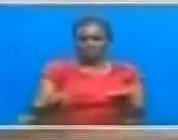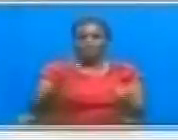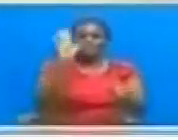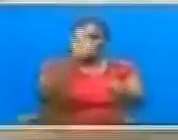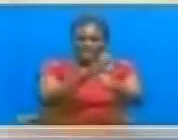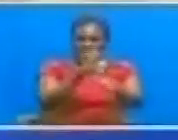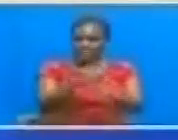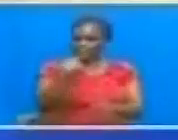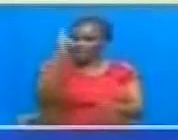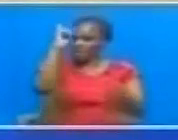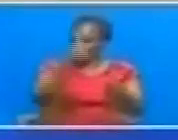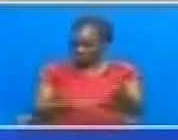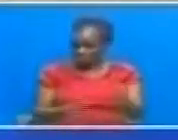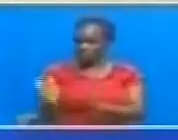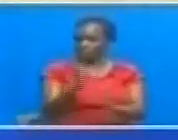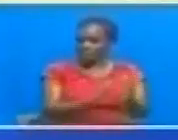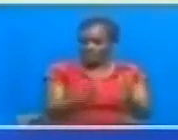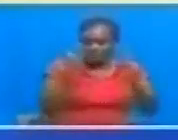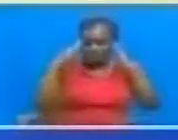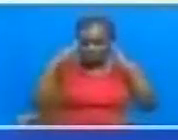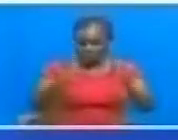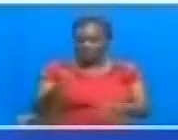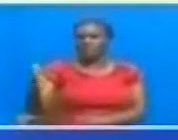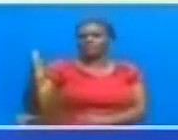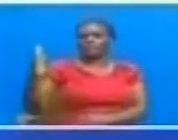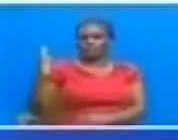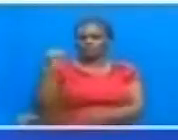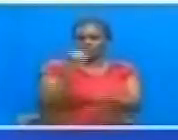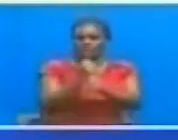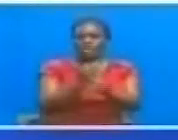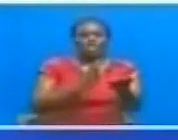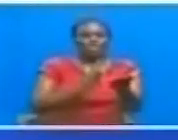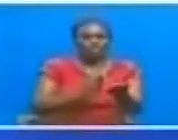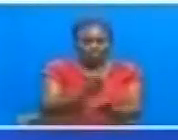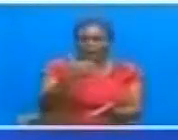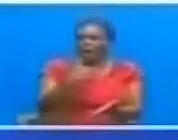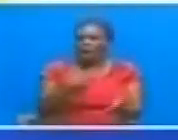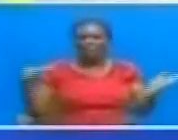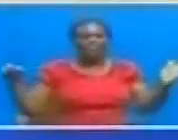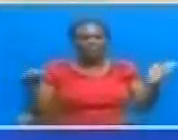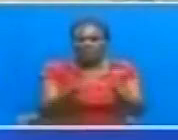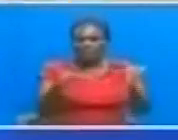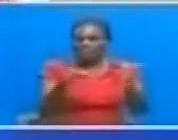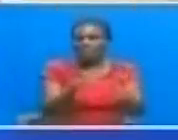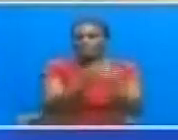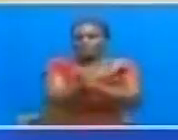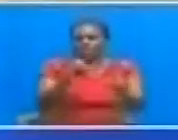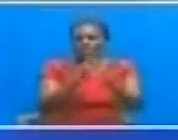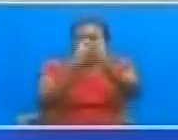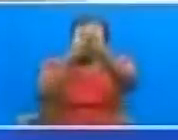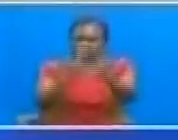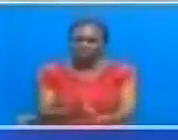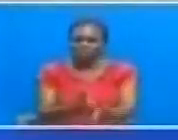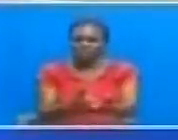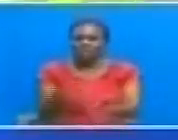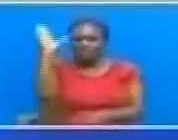wengi wakisema kuwa waandalizi walitia maanani usalama na kuhakikisha kuwa hakukuwa na kisa chochote chochote kilichoripotiwa kuhusiana